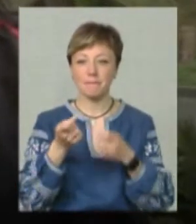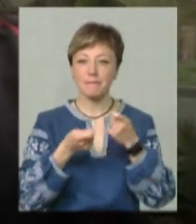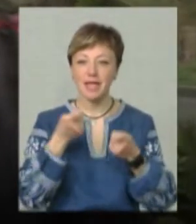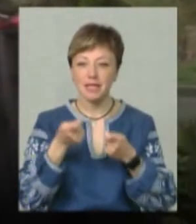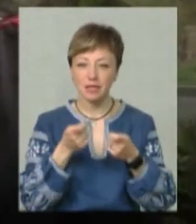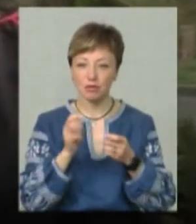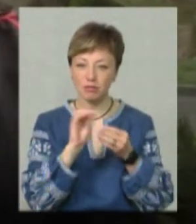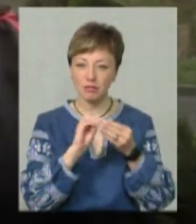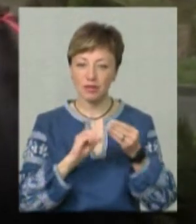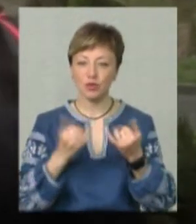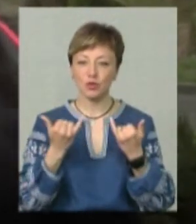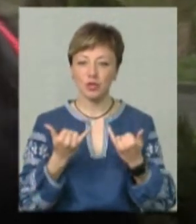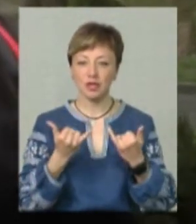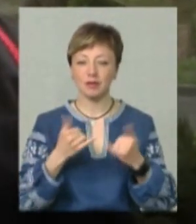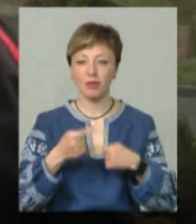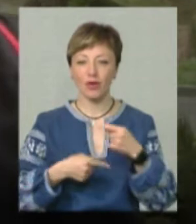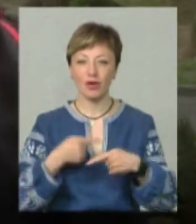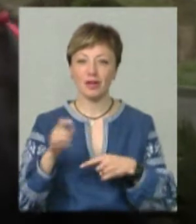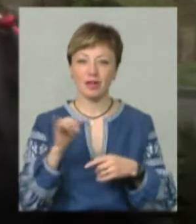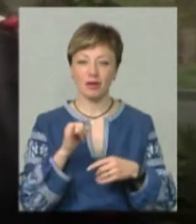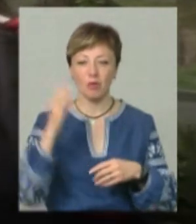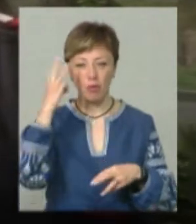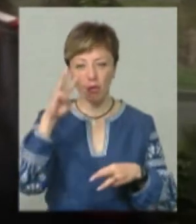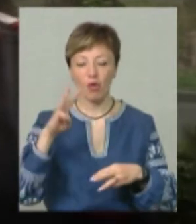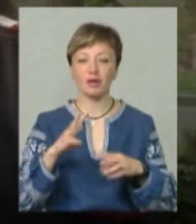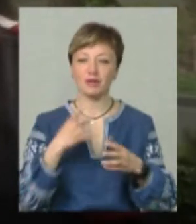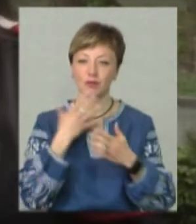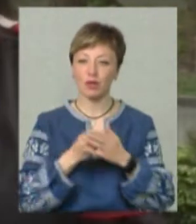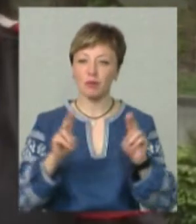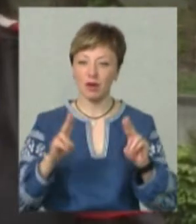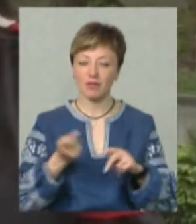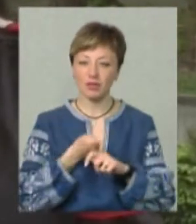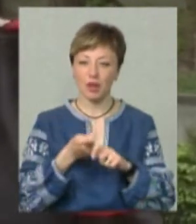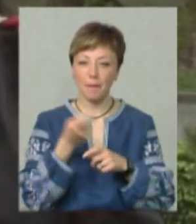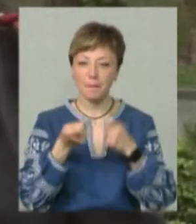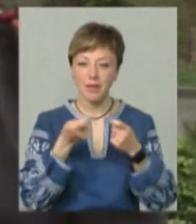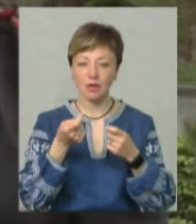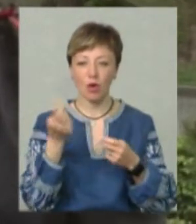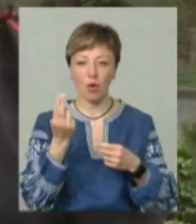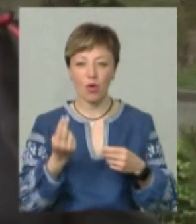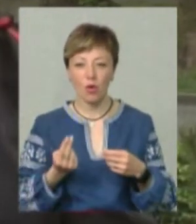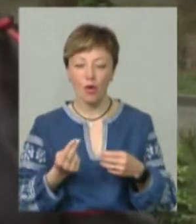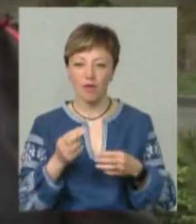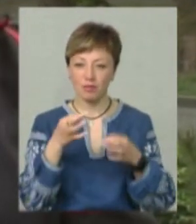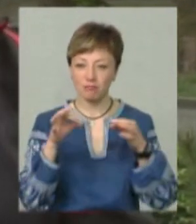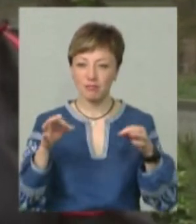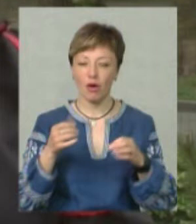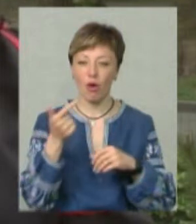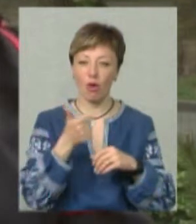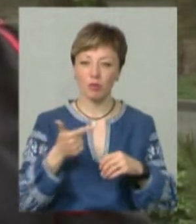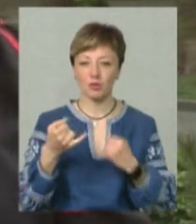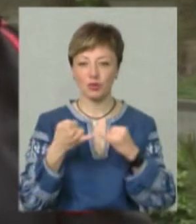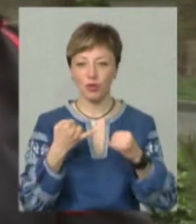що там вже це було сучасне покоління, і мода диктувала свої правила, і вишивали вже бісером кольоровим, більше там